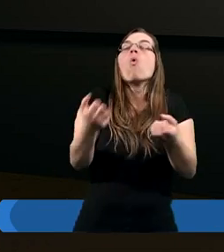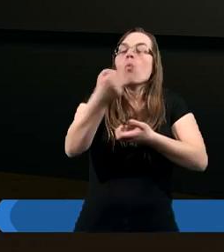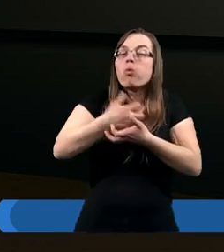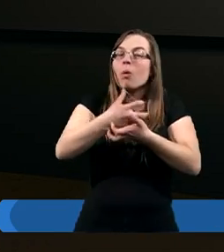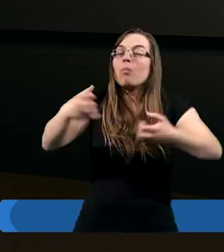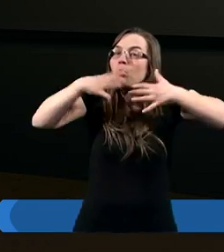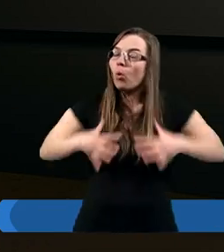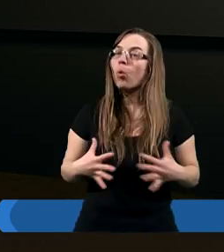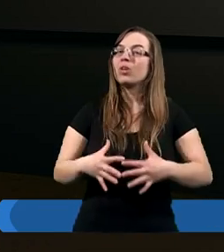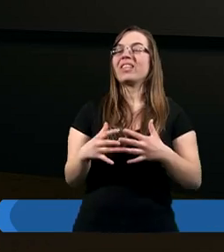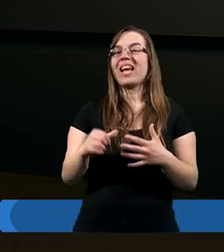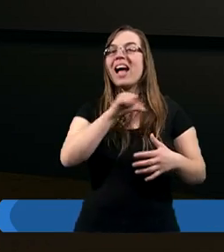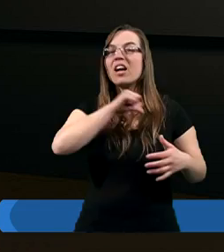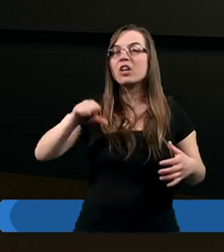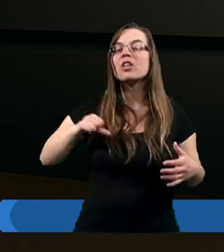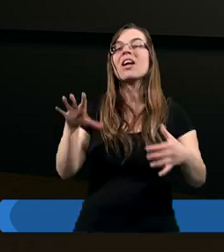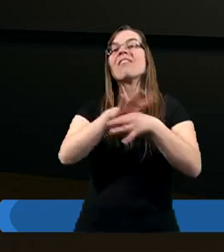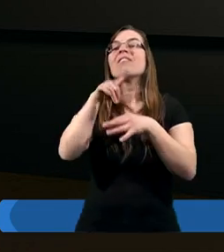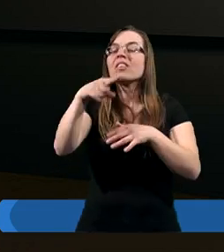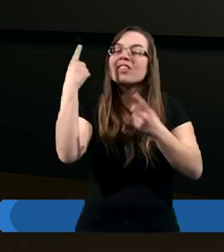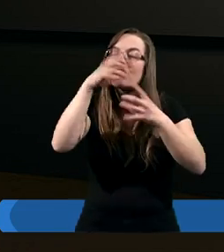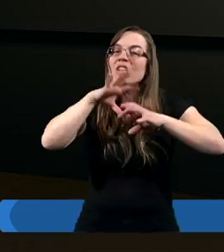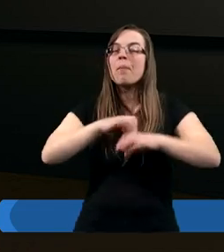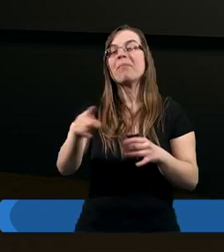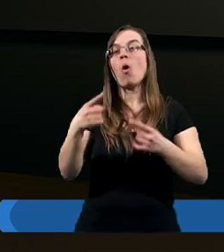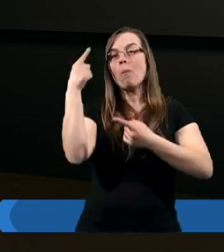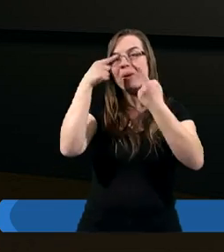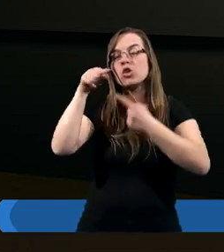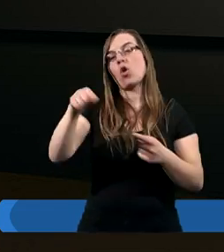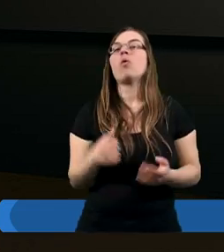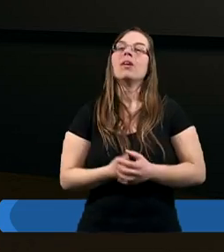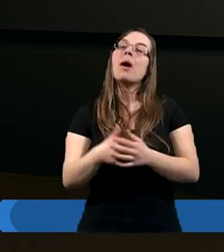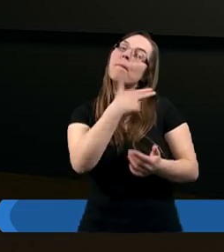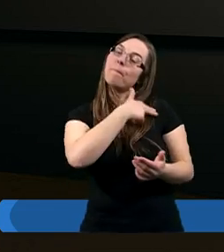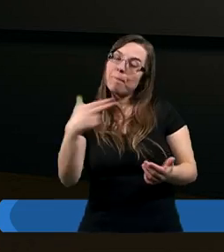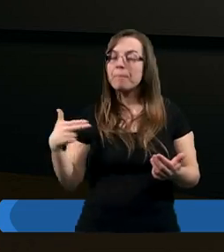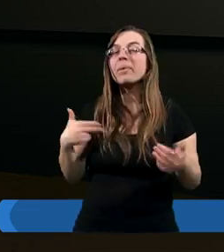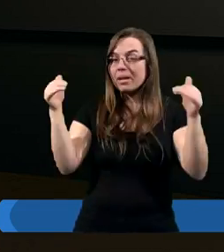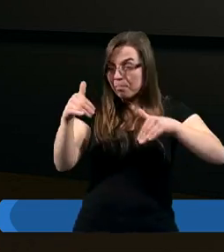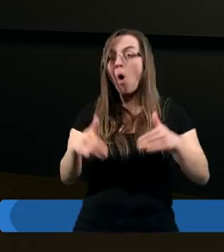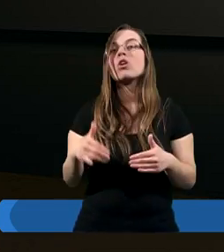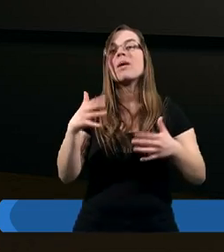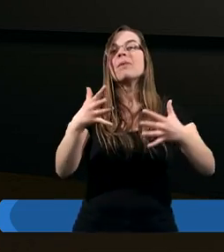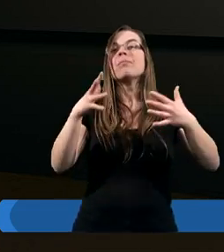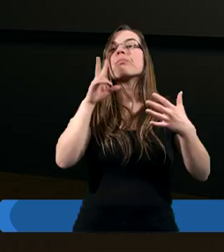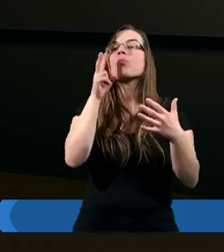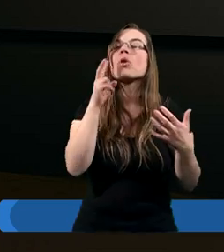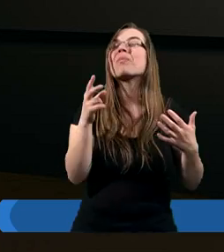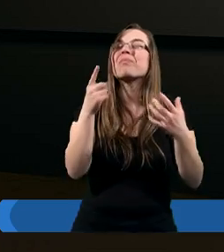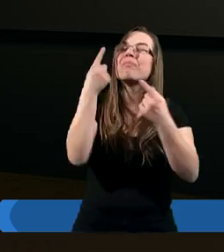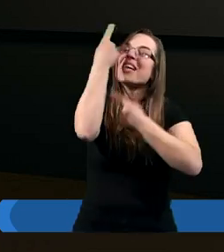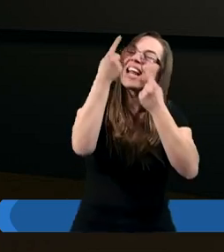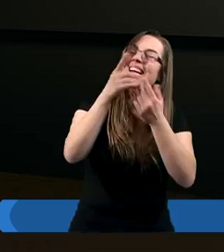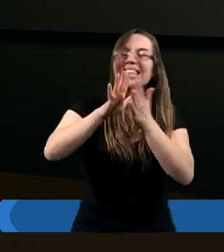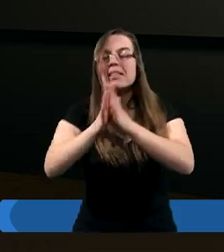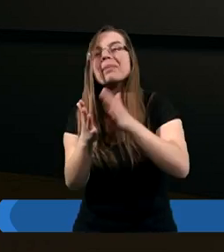się też i wy tą myślą. My możemy uzbroić swój sposób